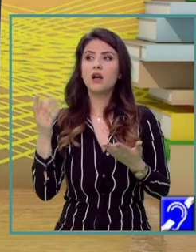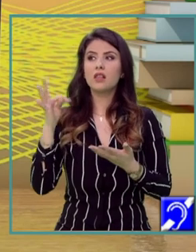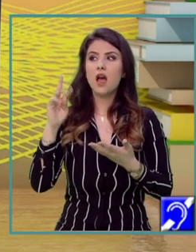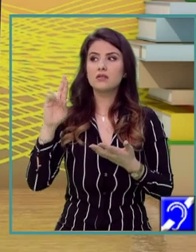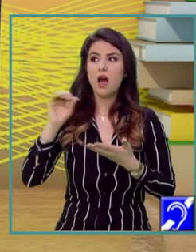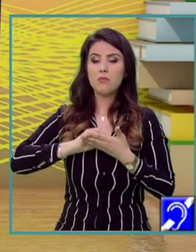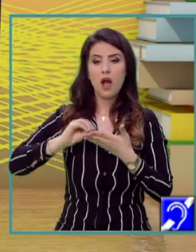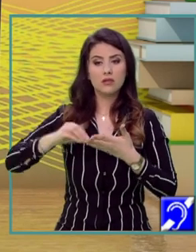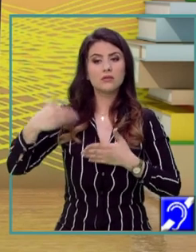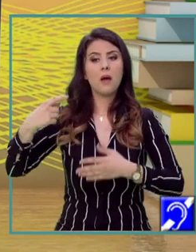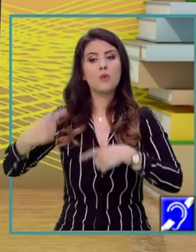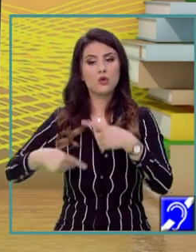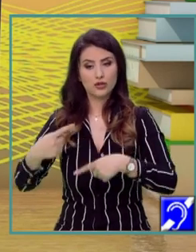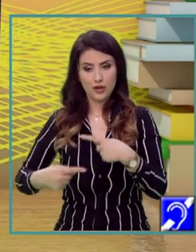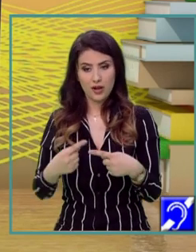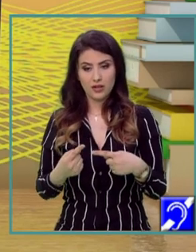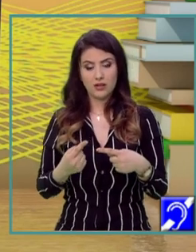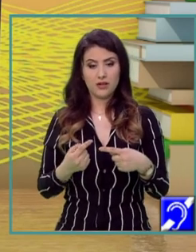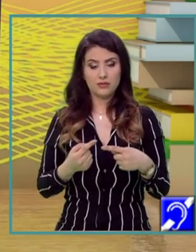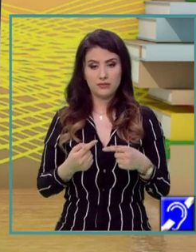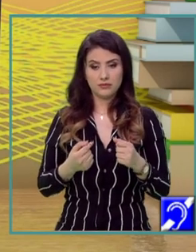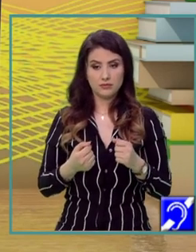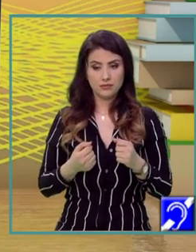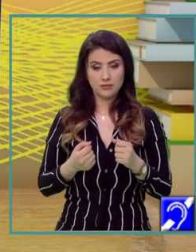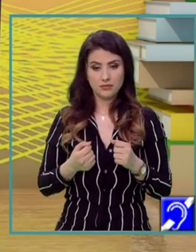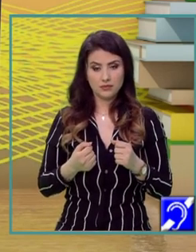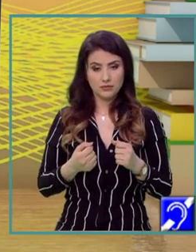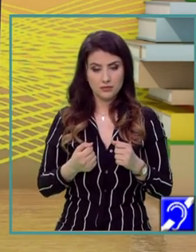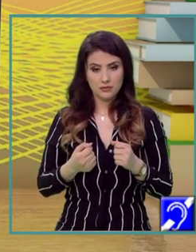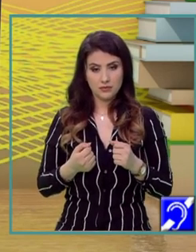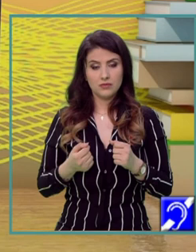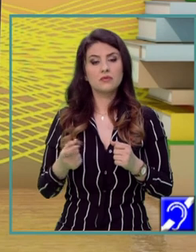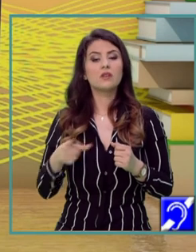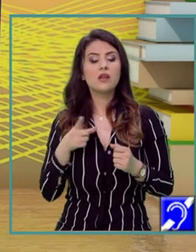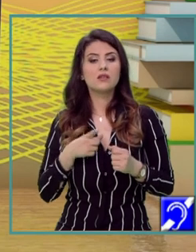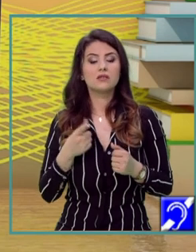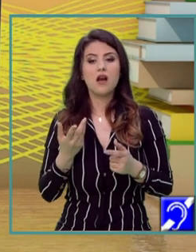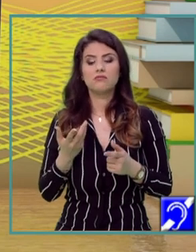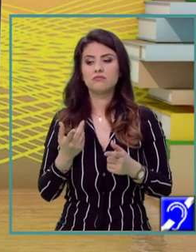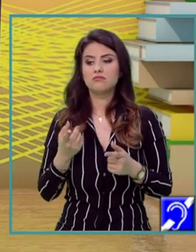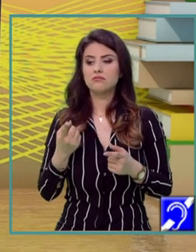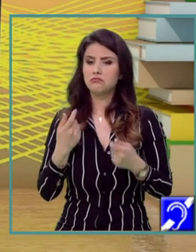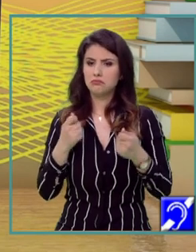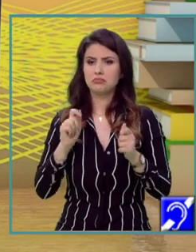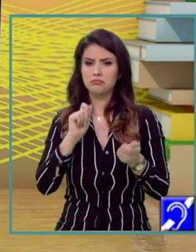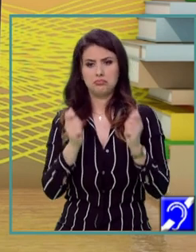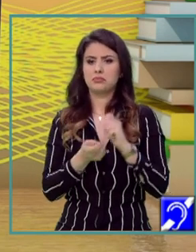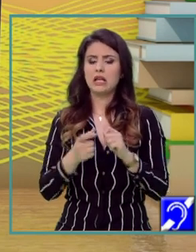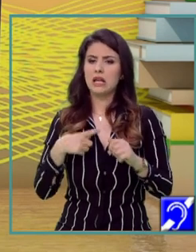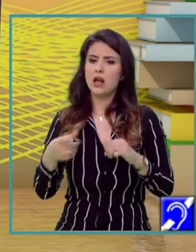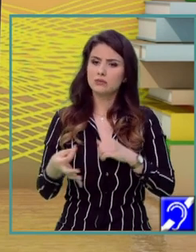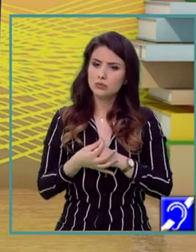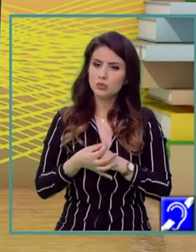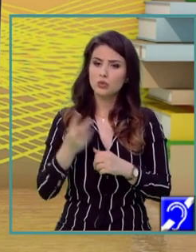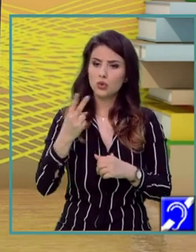iată în o perspectivă bază aceea na de fapt debutează brusc eram însurat de doi ani și jumătate cu o